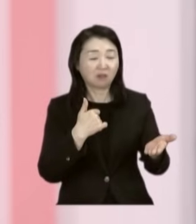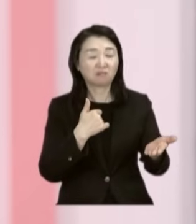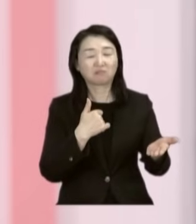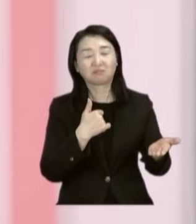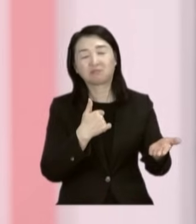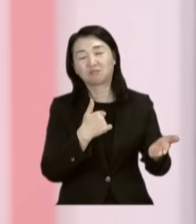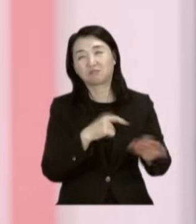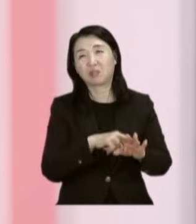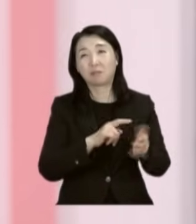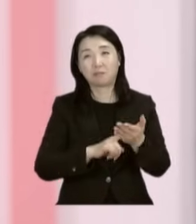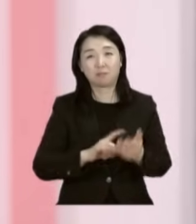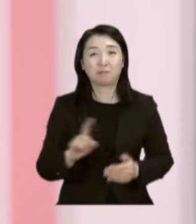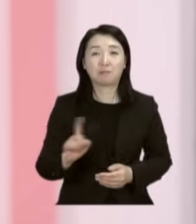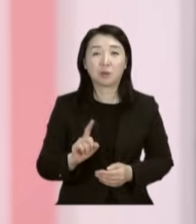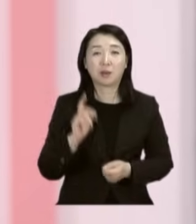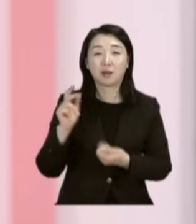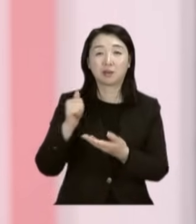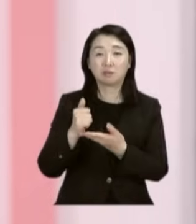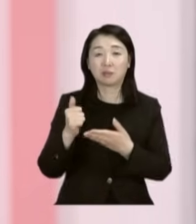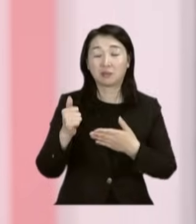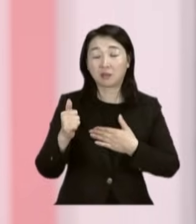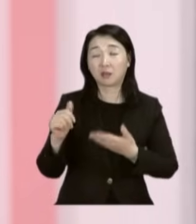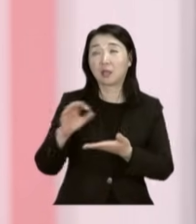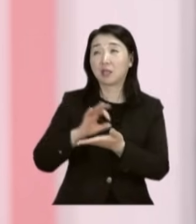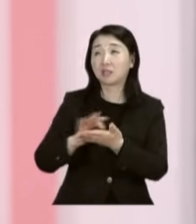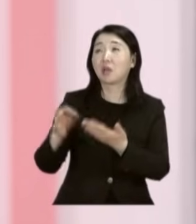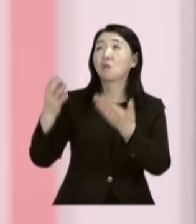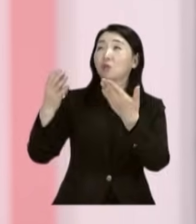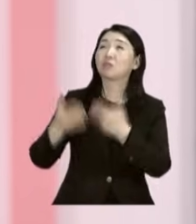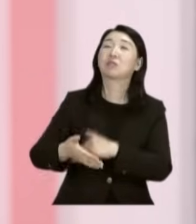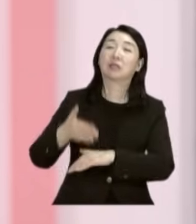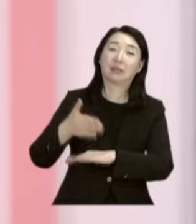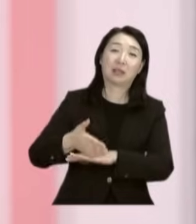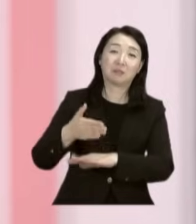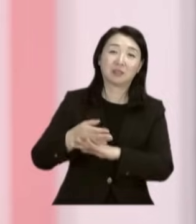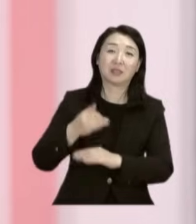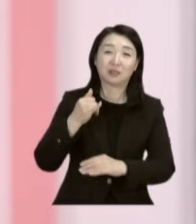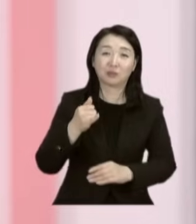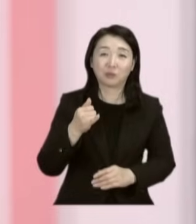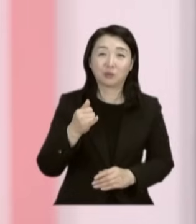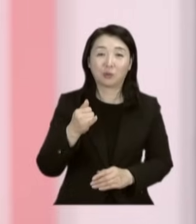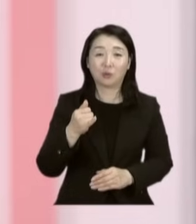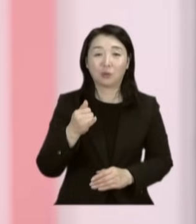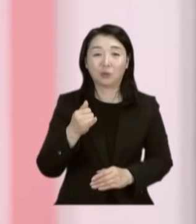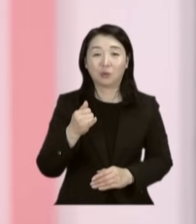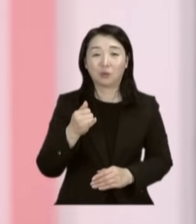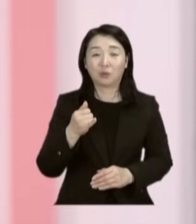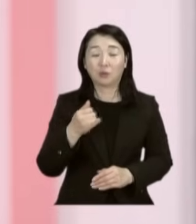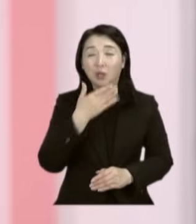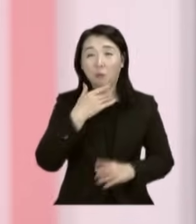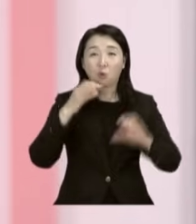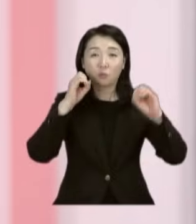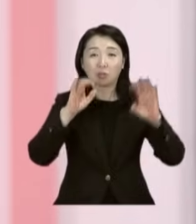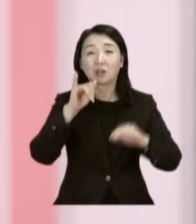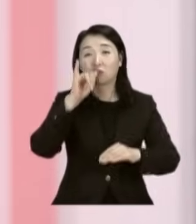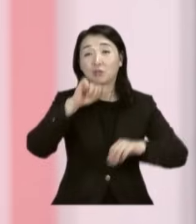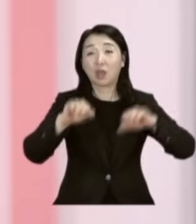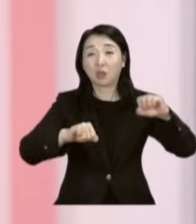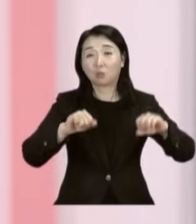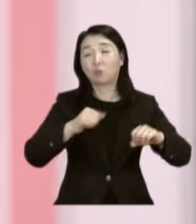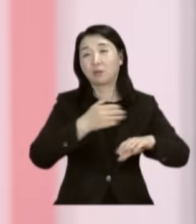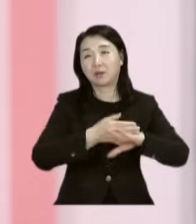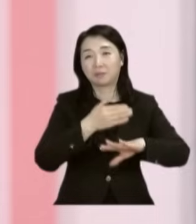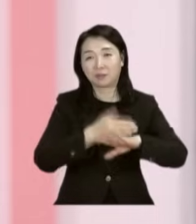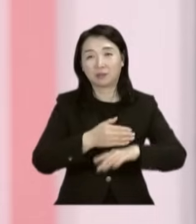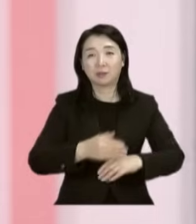제 마음도 정말 아 하나님이 나를 이렇게 써 주시는구나 감사하다 너무 감사한 거예요 제가이 복음을 전할 수 있는 행위